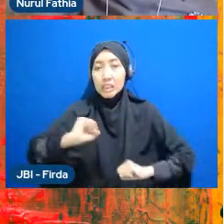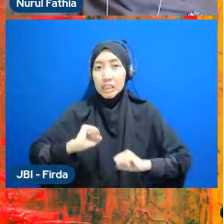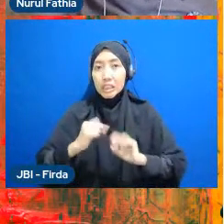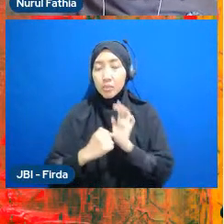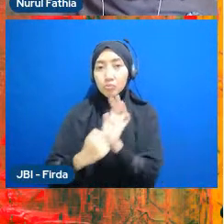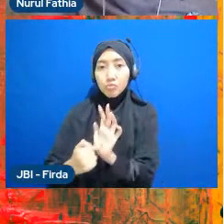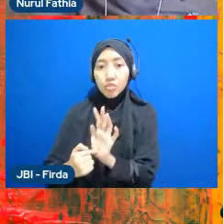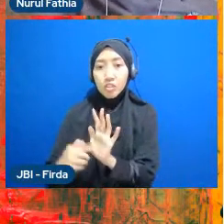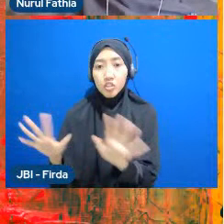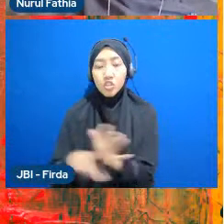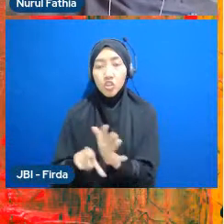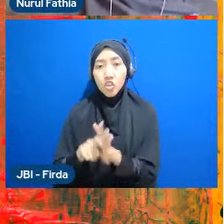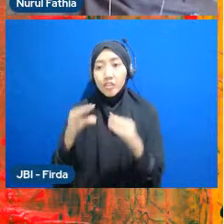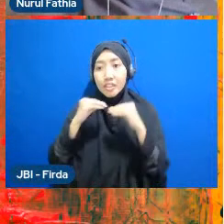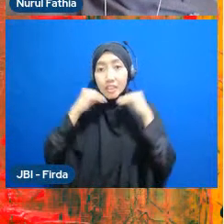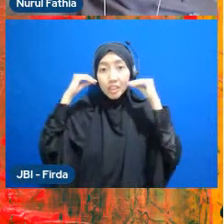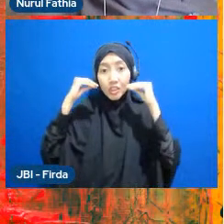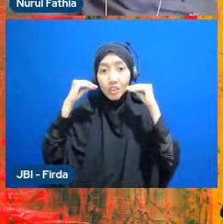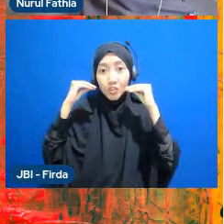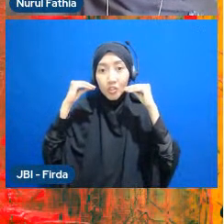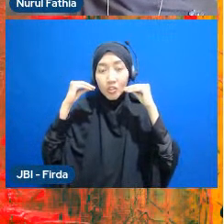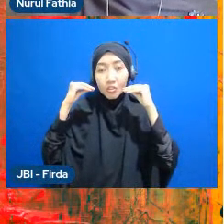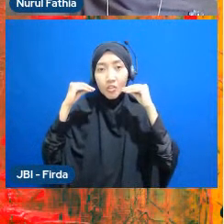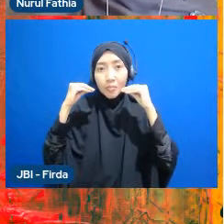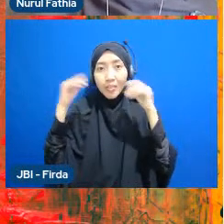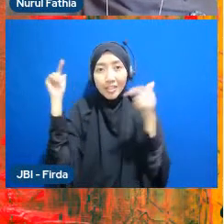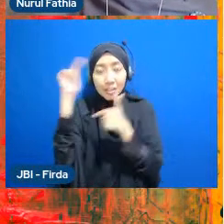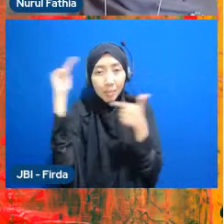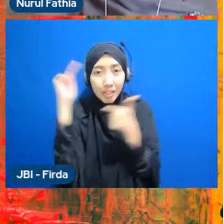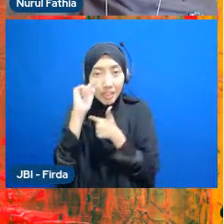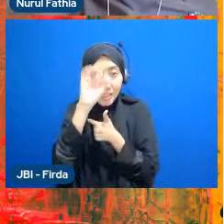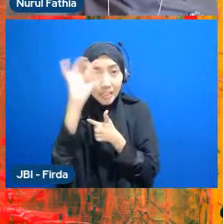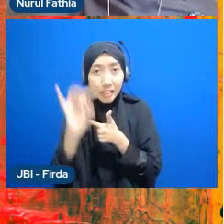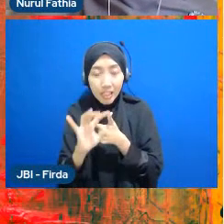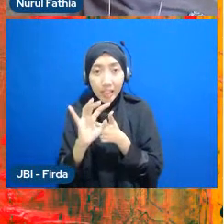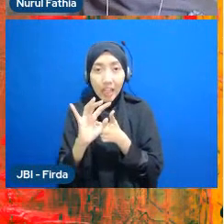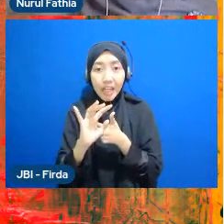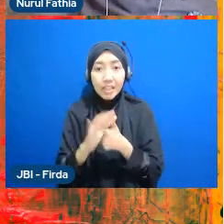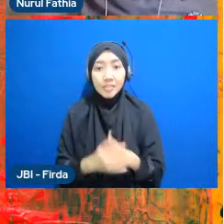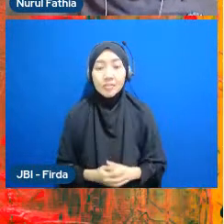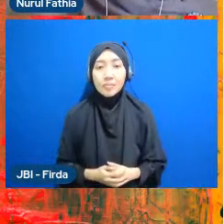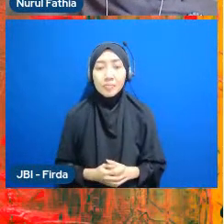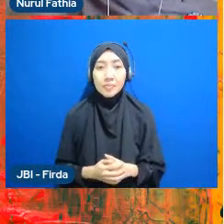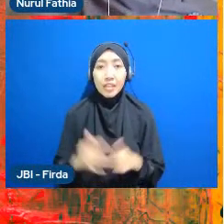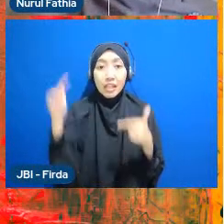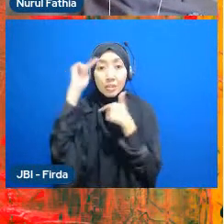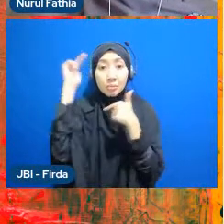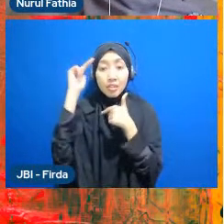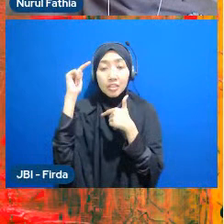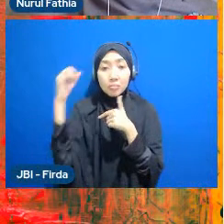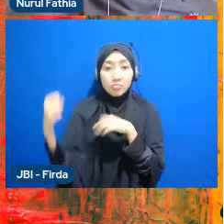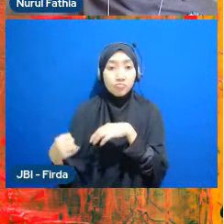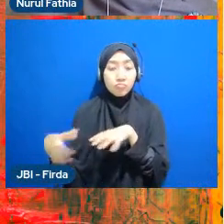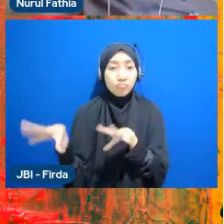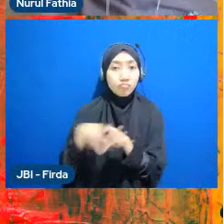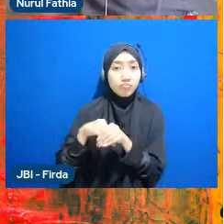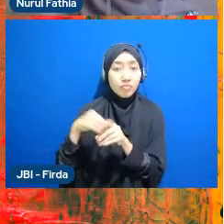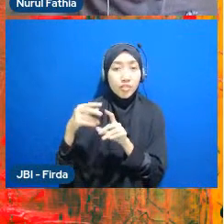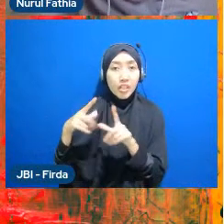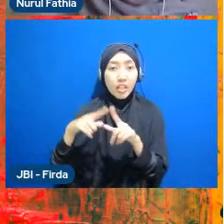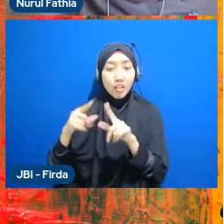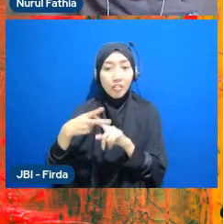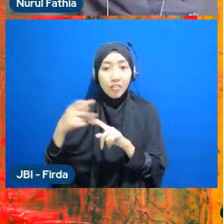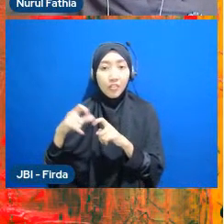ada senyuman, ada ekspresi, ada ringisan. Jadi emosi ini melibatkan tidak hanya afeksi, tapi juga ada